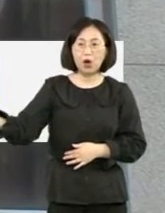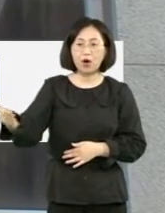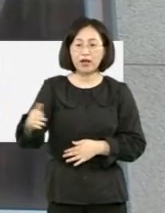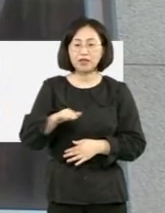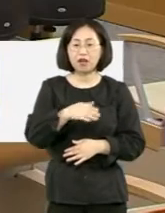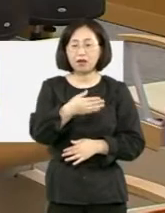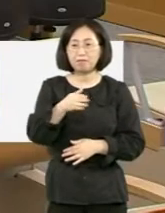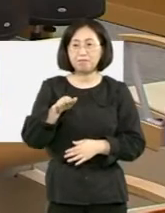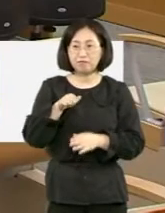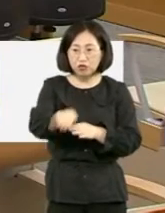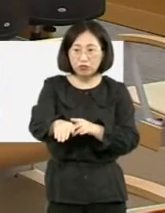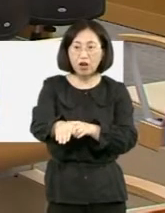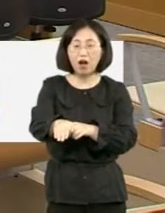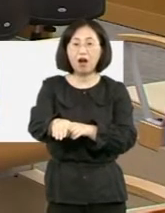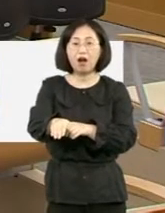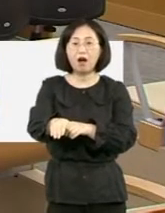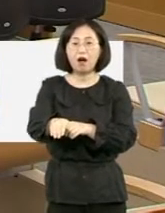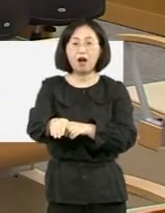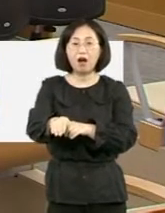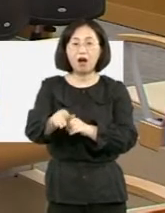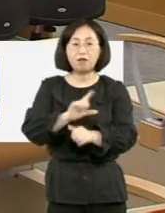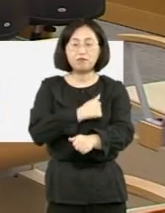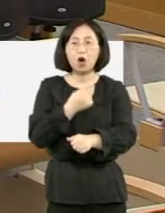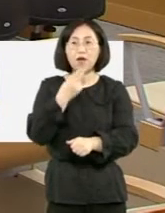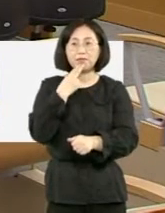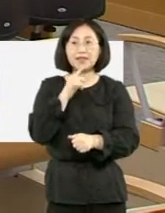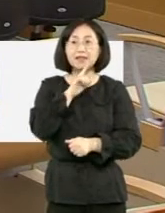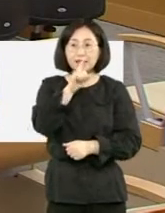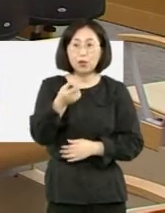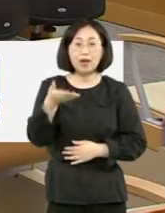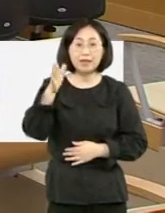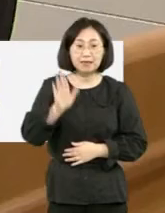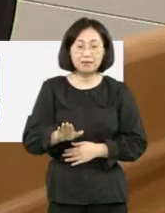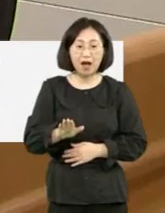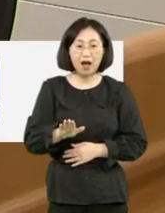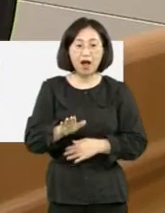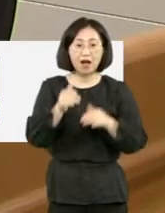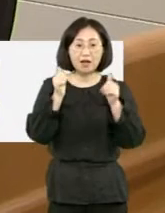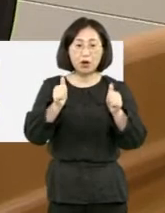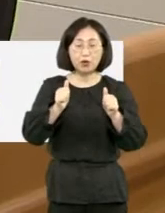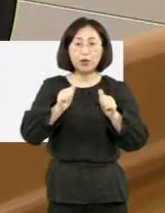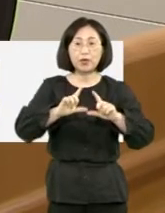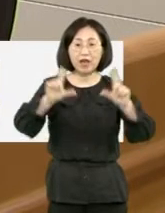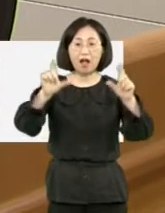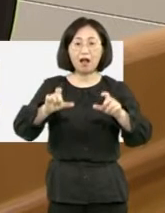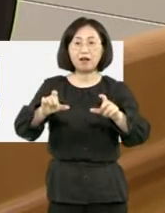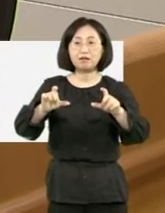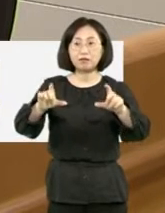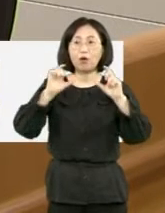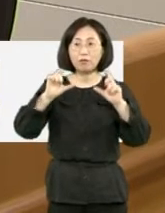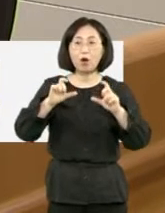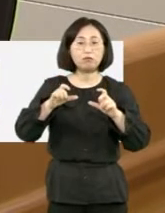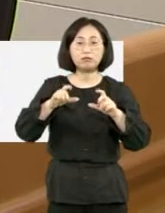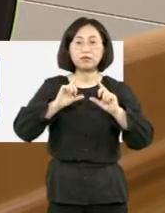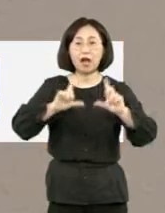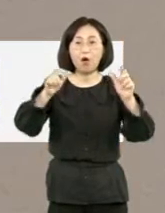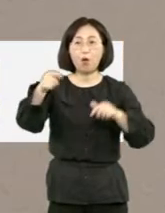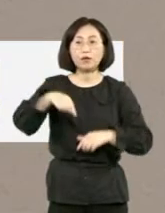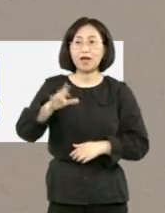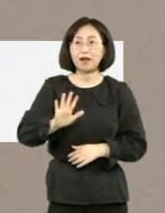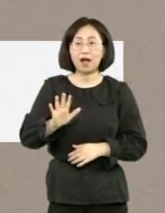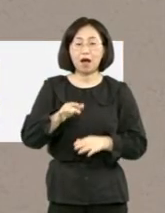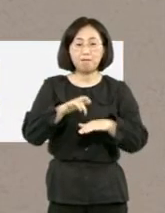부근 천변에 차량을 추락시켜 무면허 운전 혐의로 기소됐으나 선고 당일 법정에 출석하지 않고 자취를